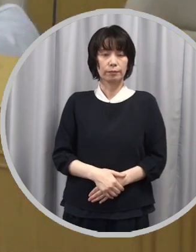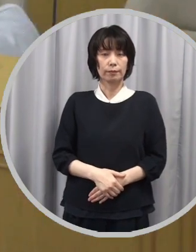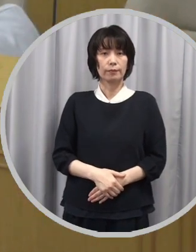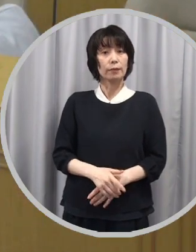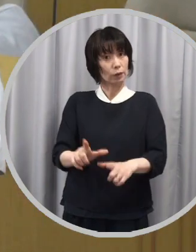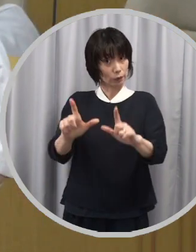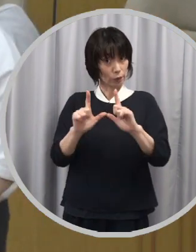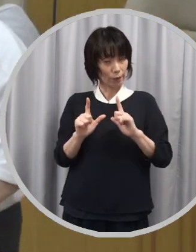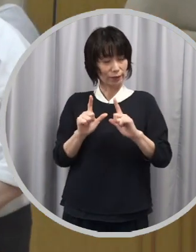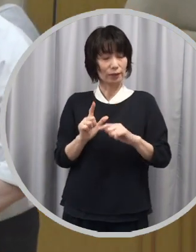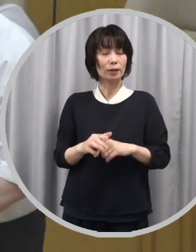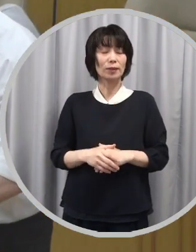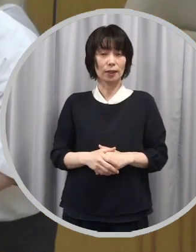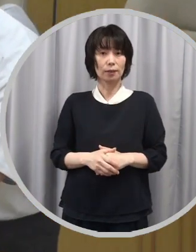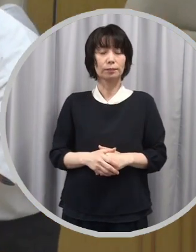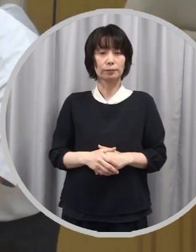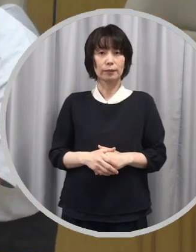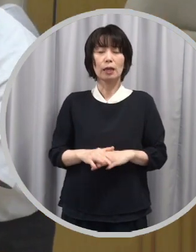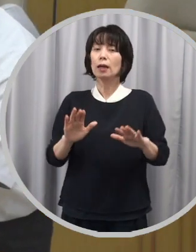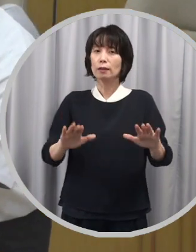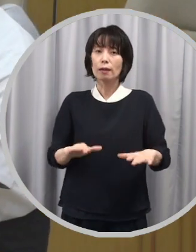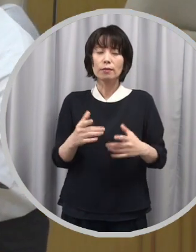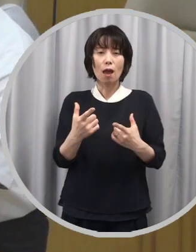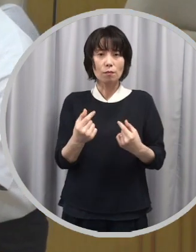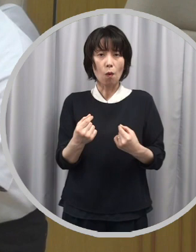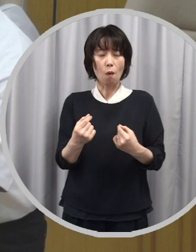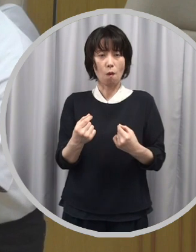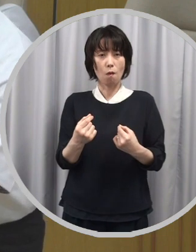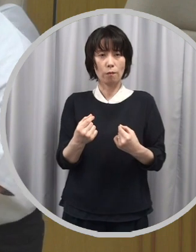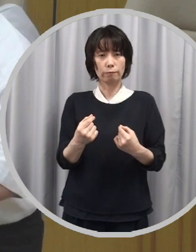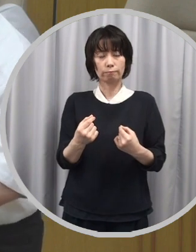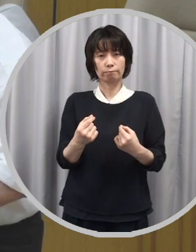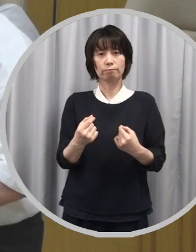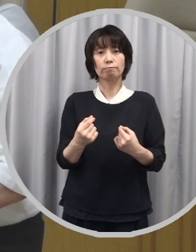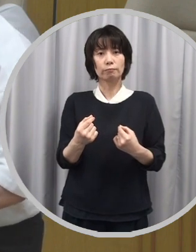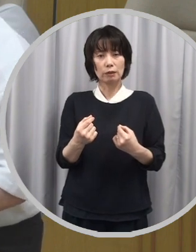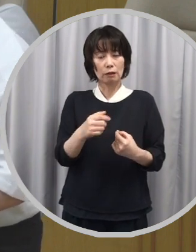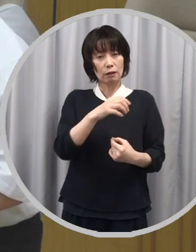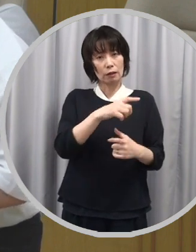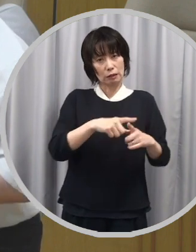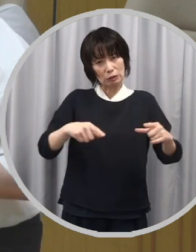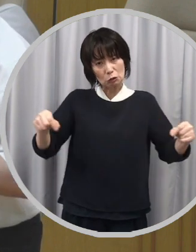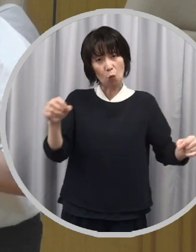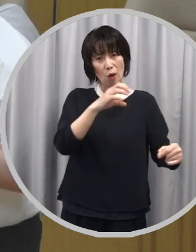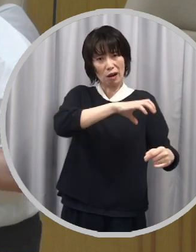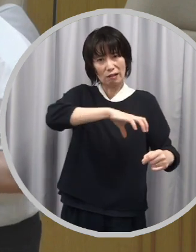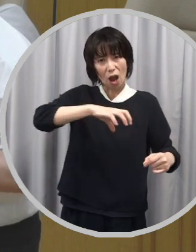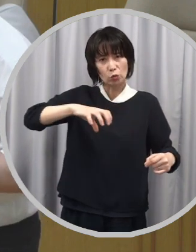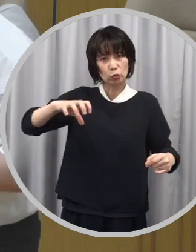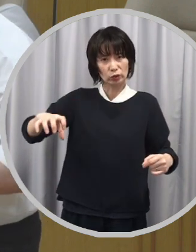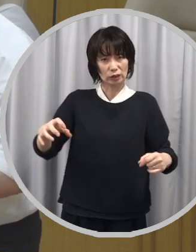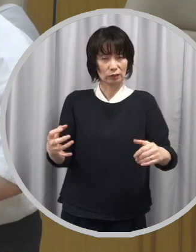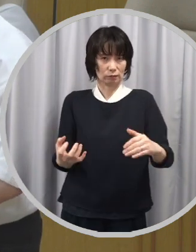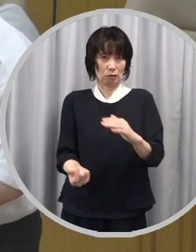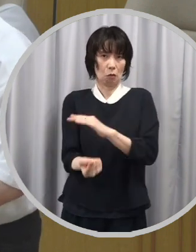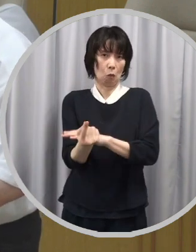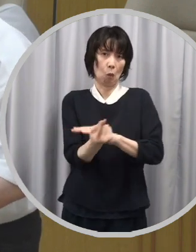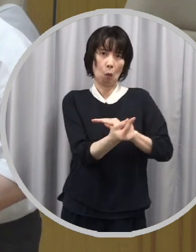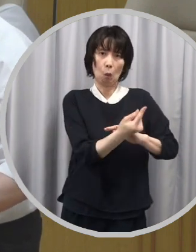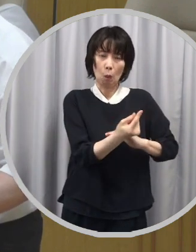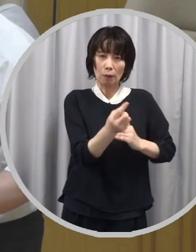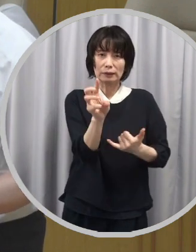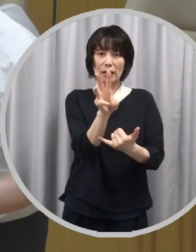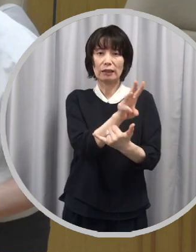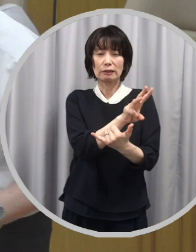ご答弁いただきました。現在も頻繁に日本各地で起きている災害、これらに対